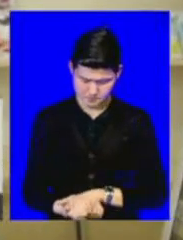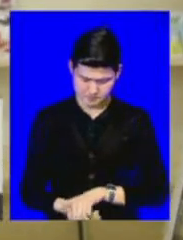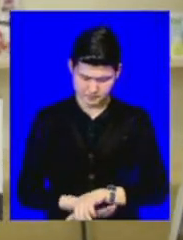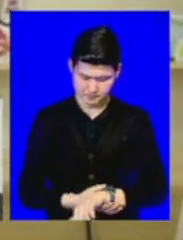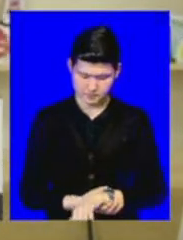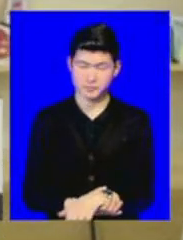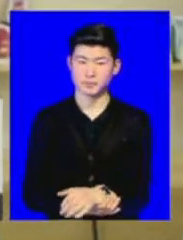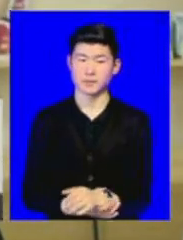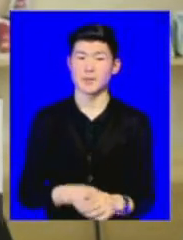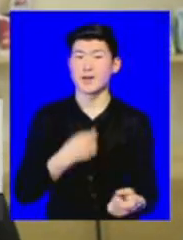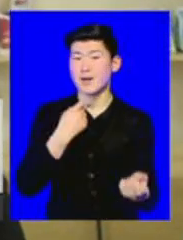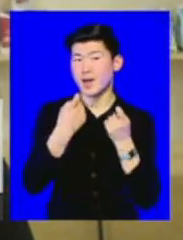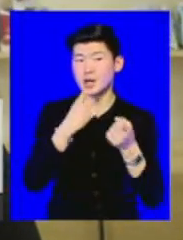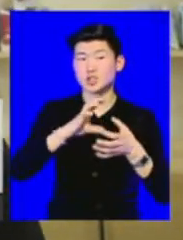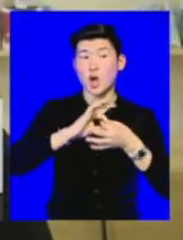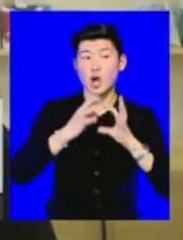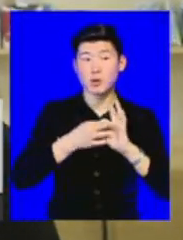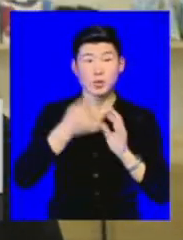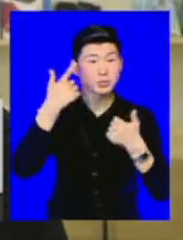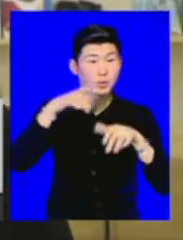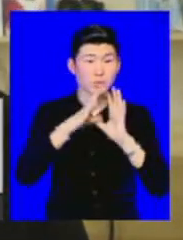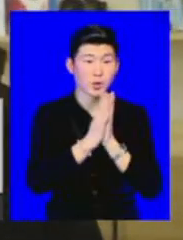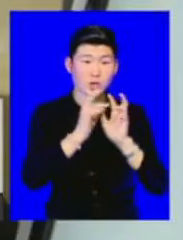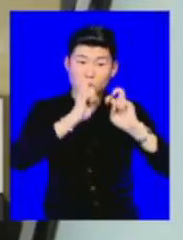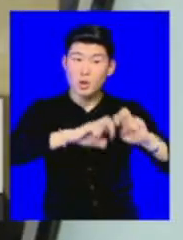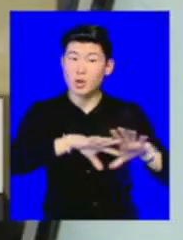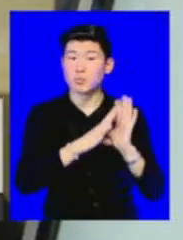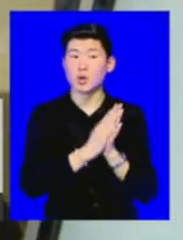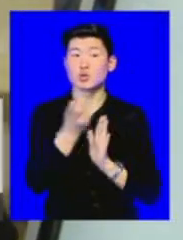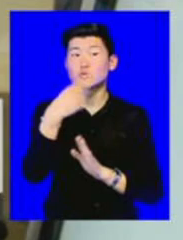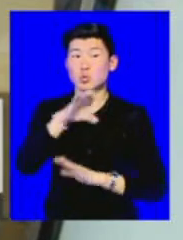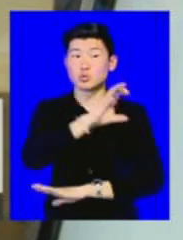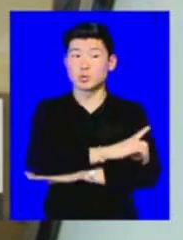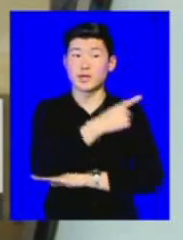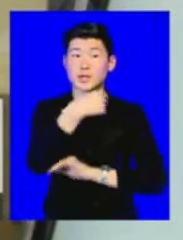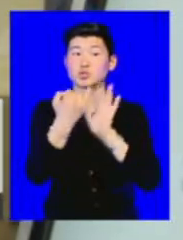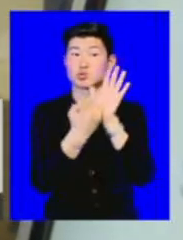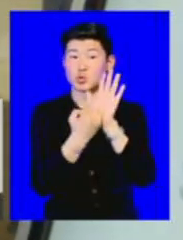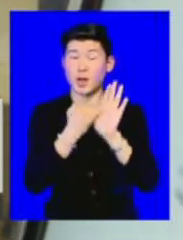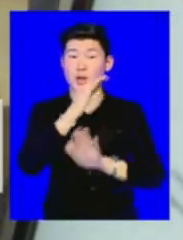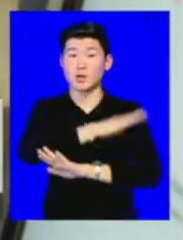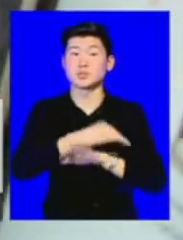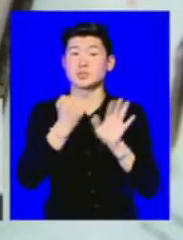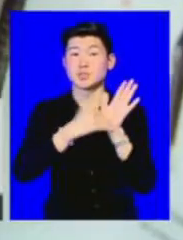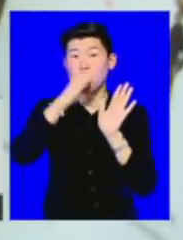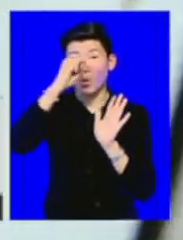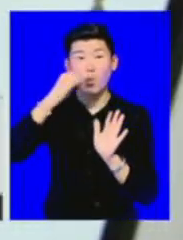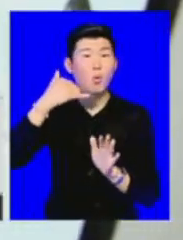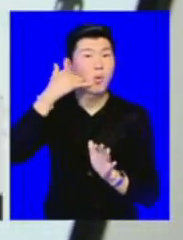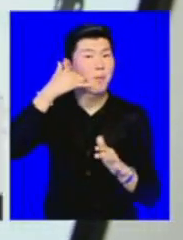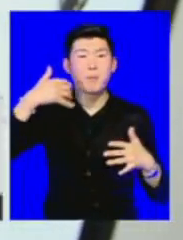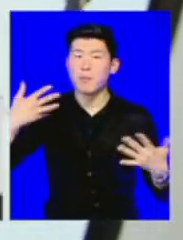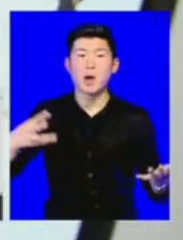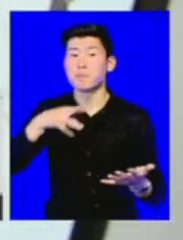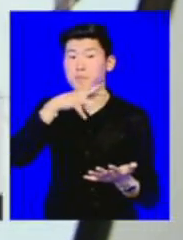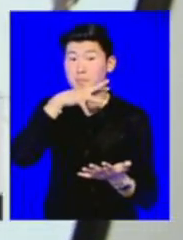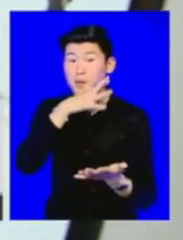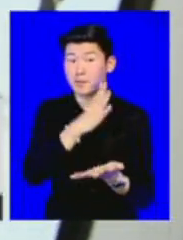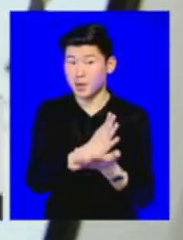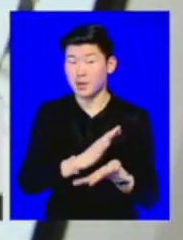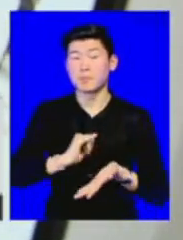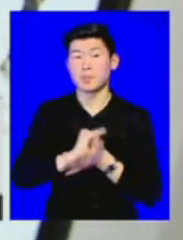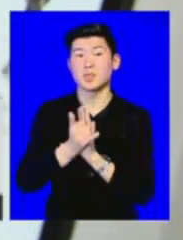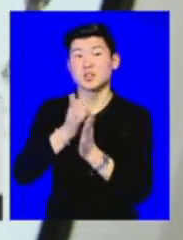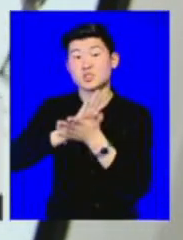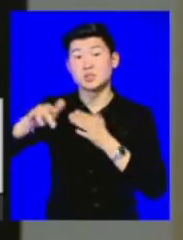Харилцаа холбооны зохицуулах хороноос явуулсан судалгаагаар дунд сургуулийн 1-6 ангийн сурагчдын 60% нь гар утасгүй байдаг гэсэн мэдээлэл байна. Орчин цагт